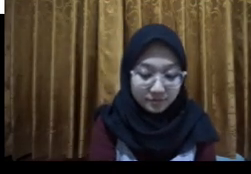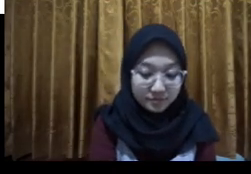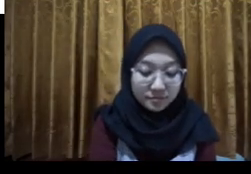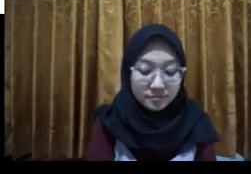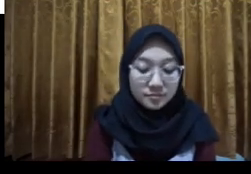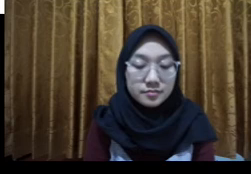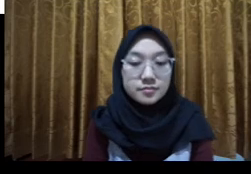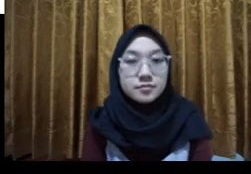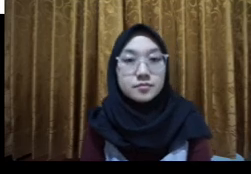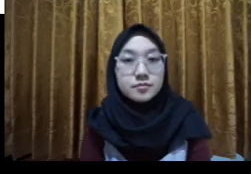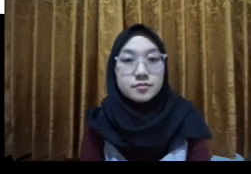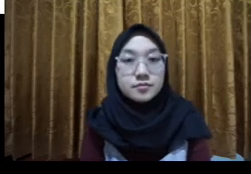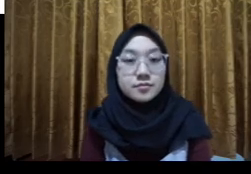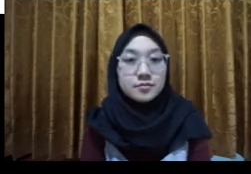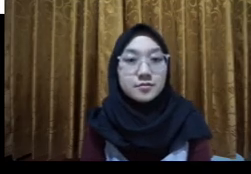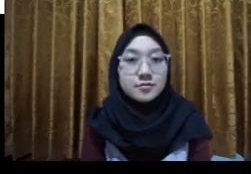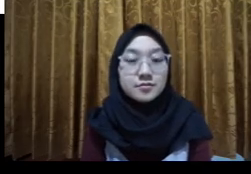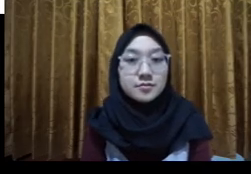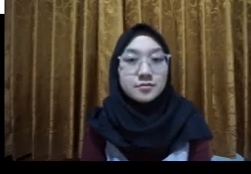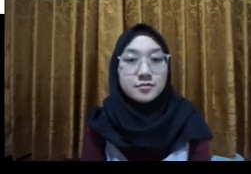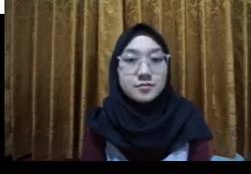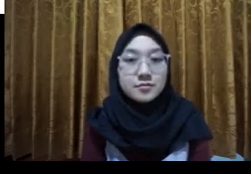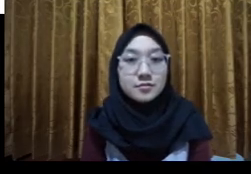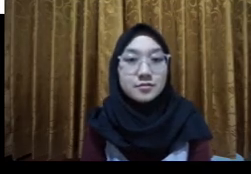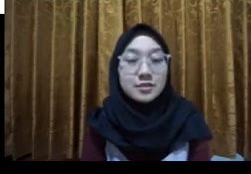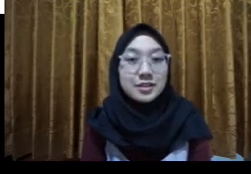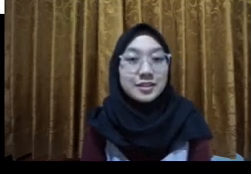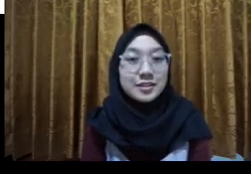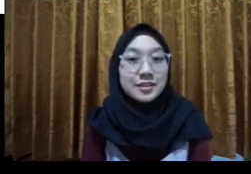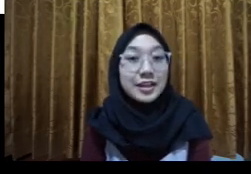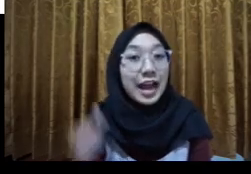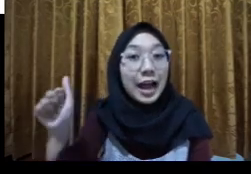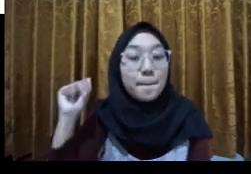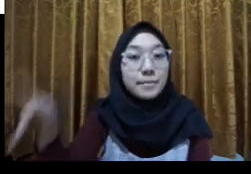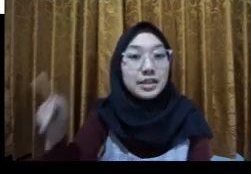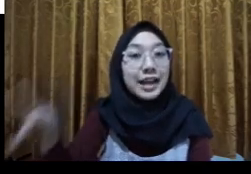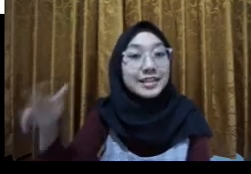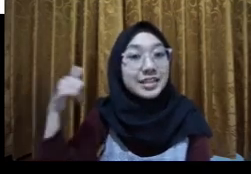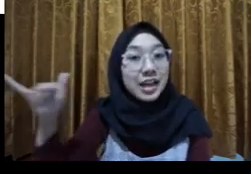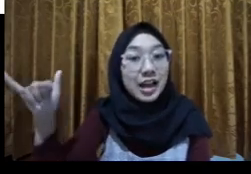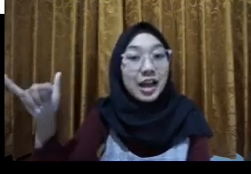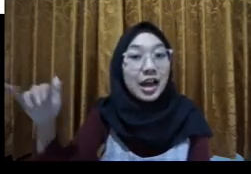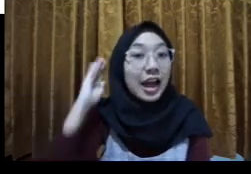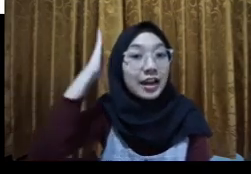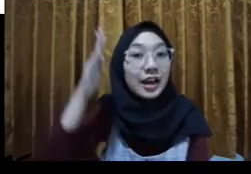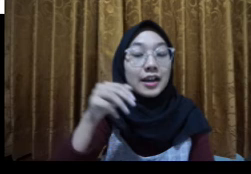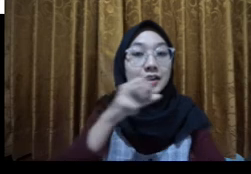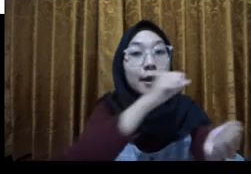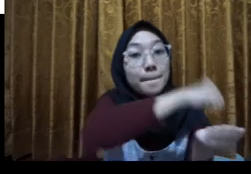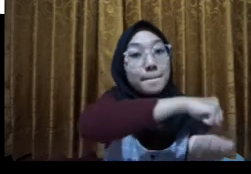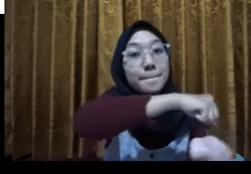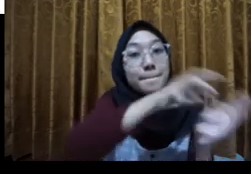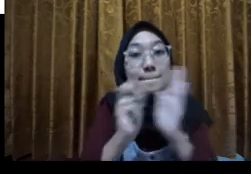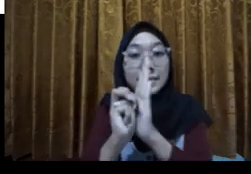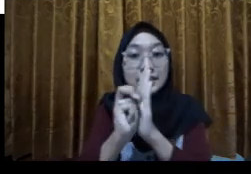baik dari Susanto Boakbor. Page 30 170 luka. Tapi masa lalu elit Ridor Multiline mengapa saya? Dia akan langsung melompat